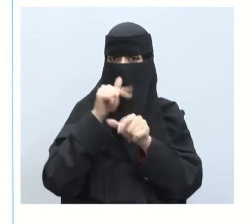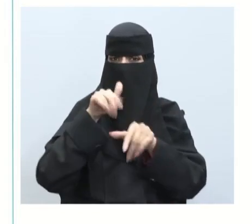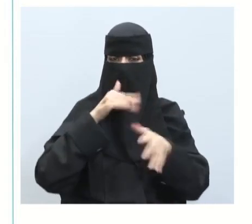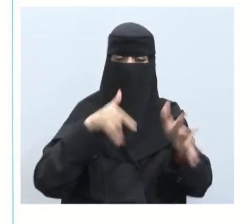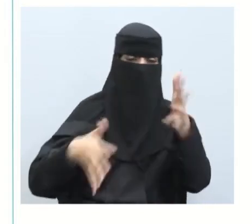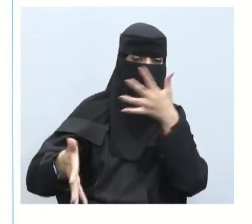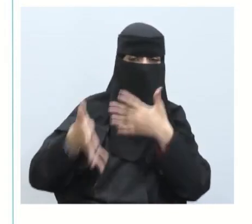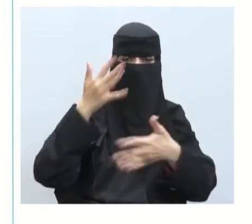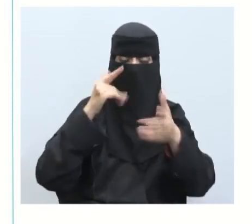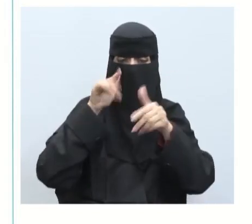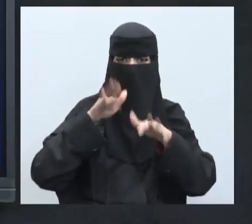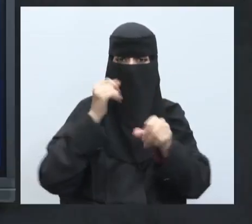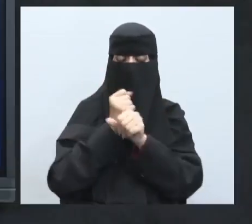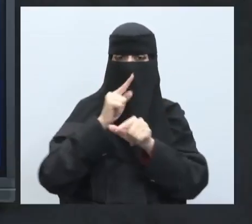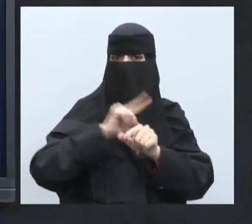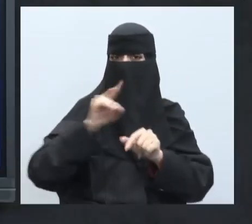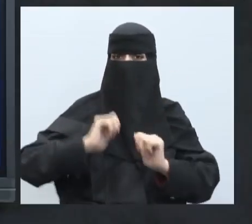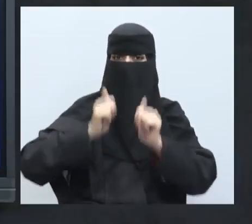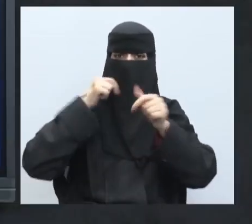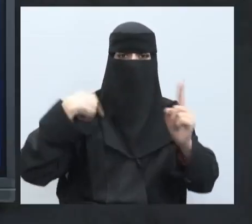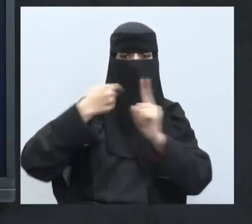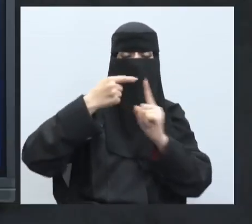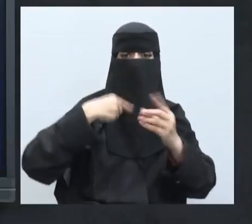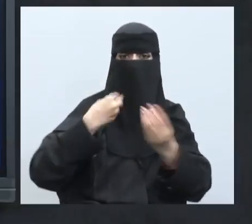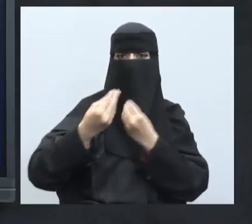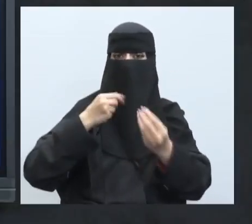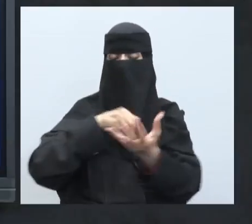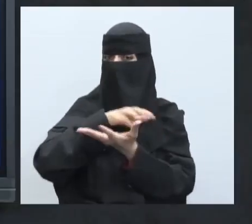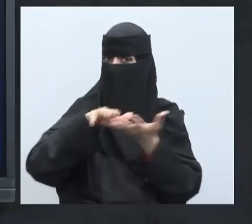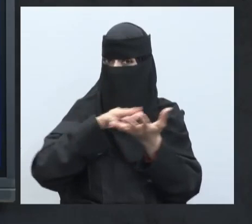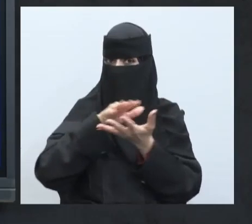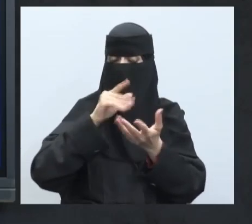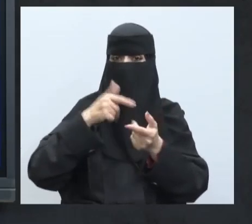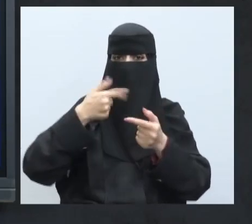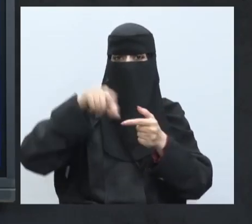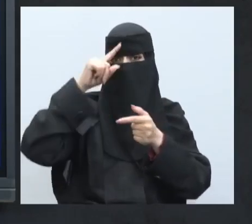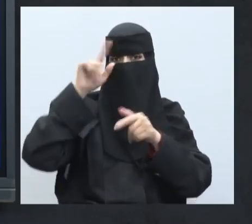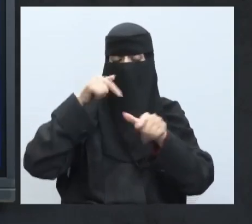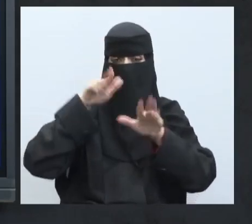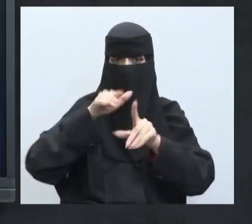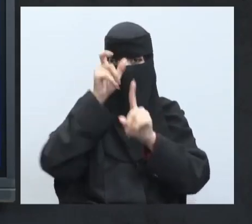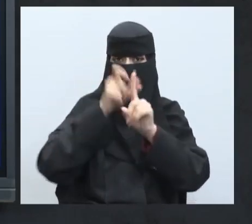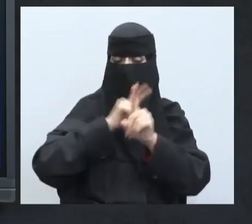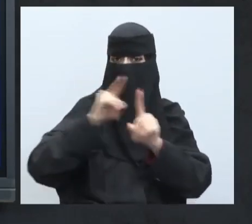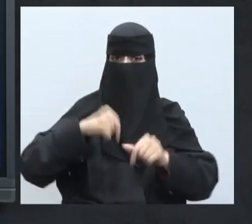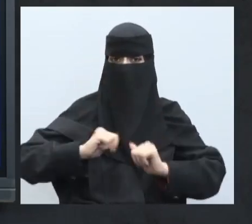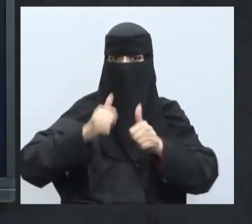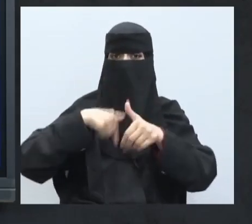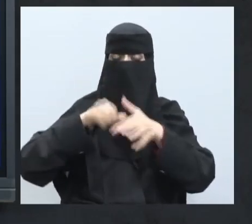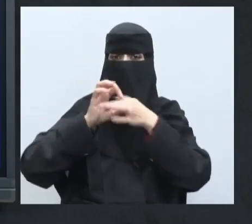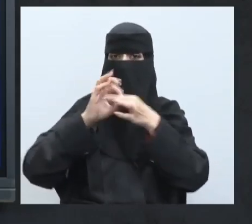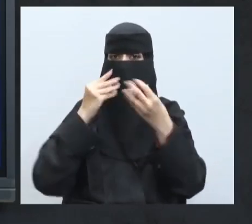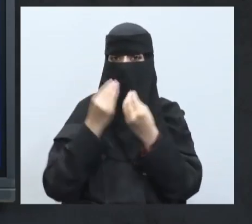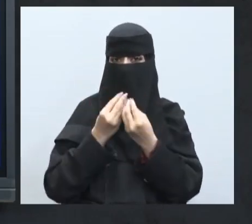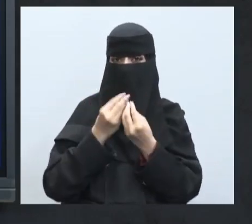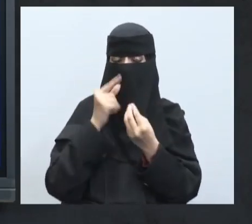عشوائيه قد لا يستطيع الموظف تحقيق اهداف او التعامل مع المشكلات ومثلا اذا كان لدينا عميل لا يستطيع التواصل مع